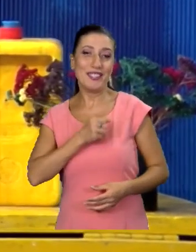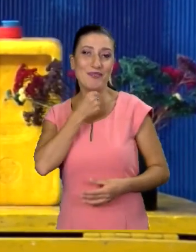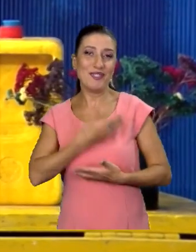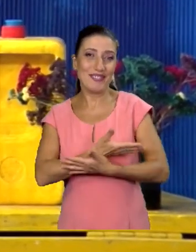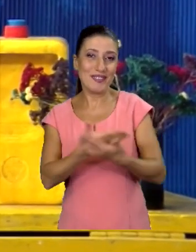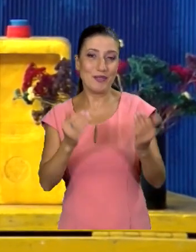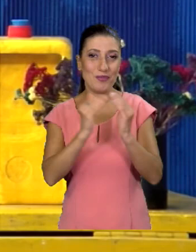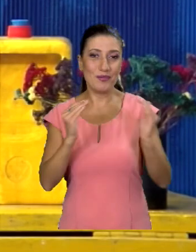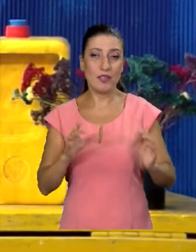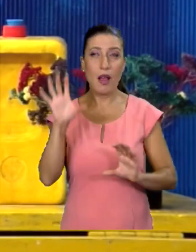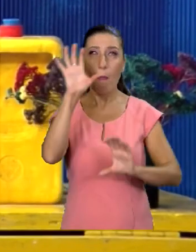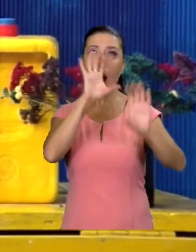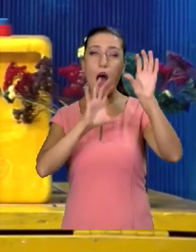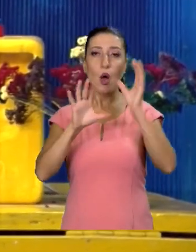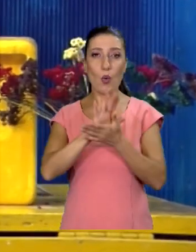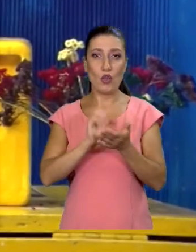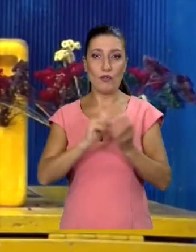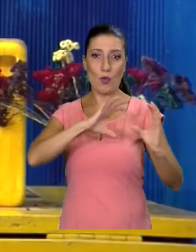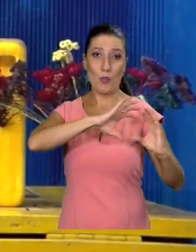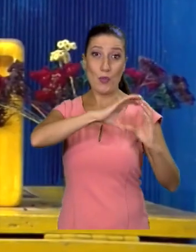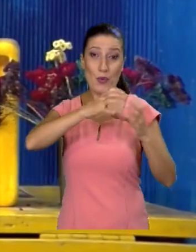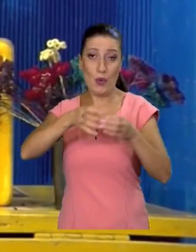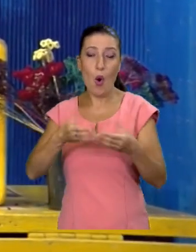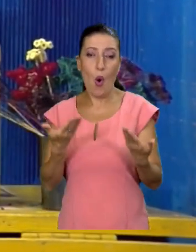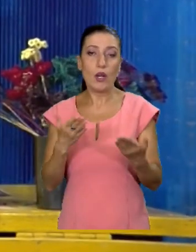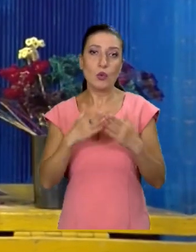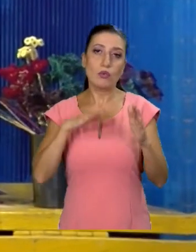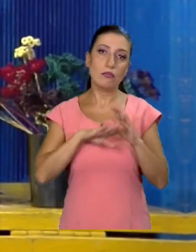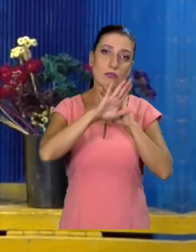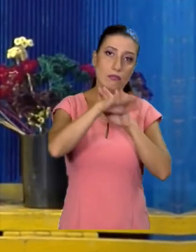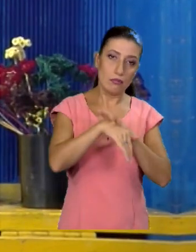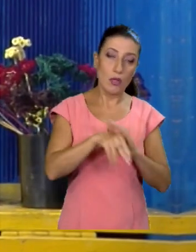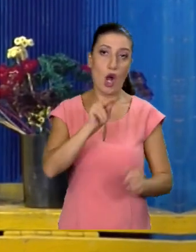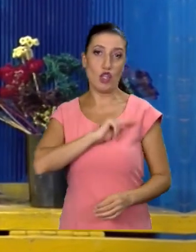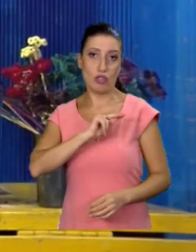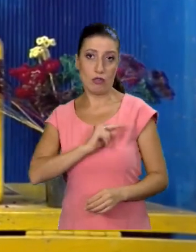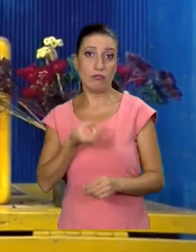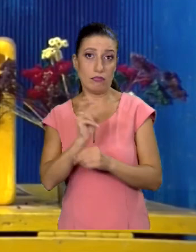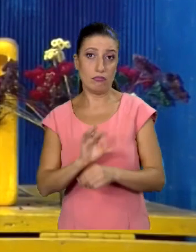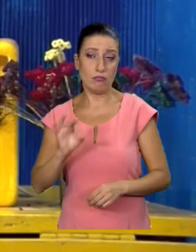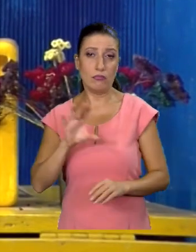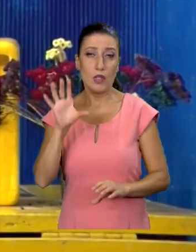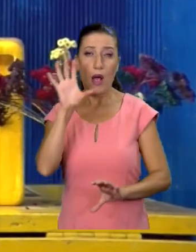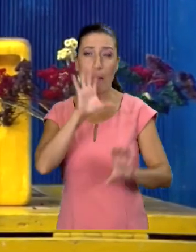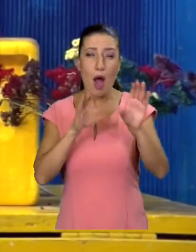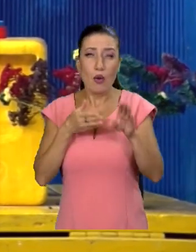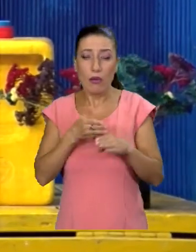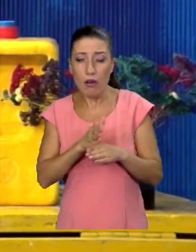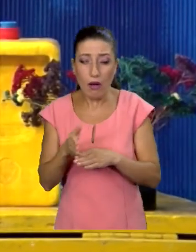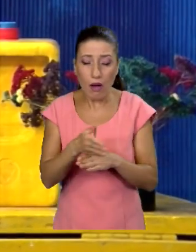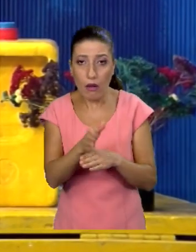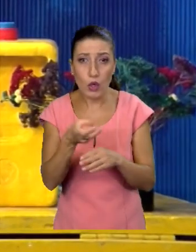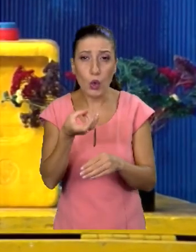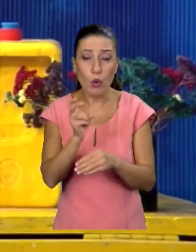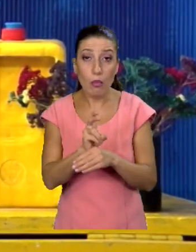metikner marakhughi moloraka ay asenk inch vor meka tris durs e galis vor gna ashghatanki marakhughi mech gnum e